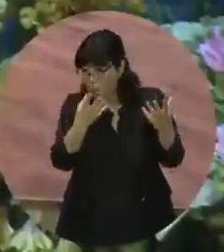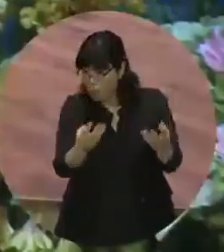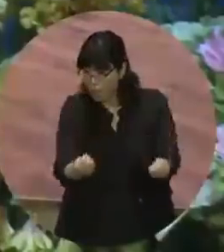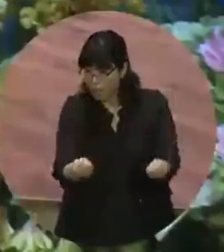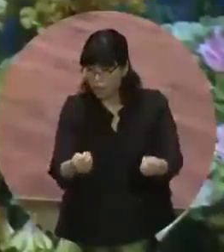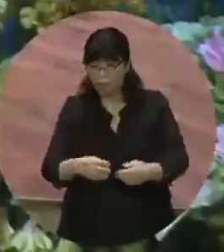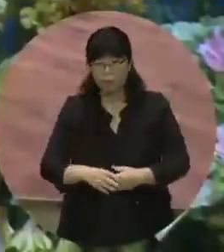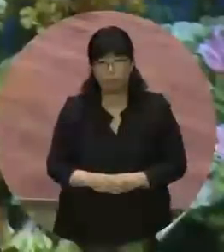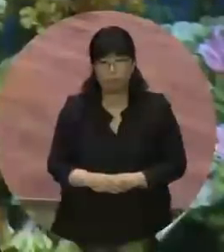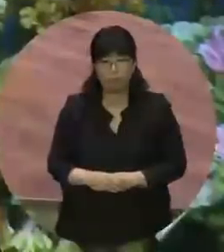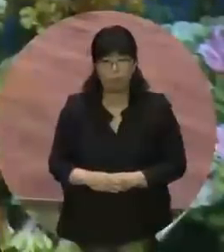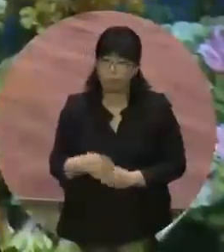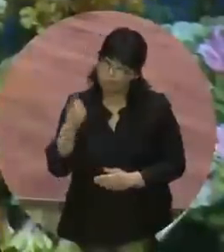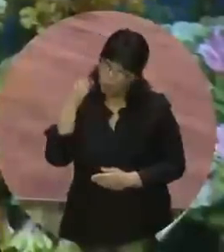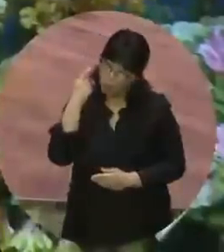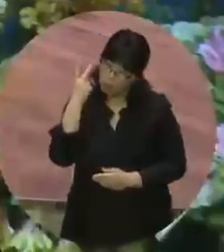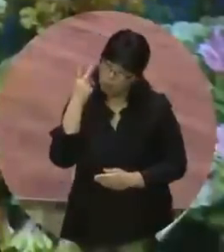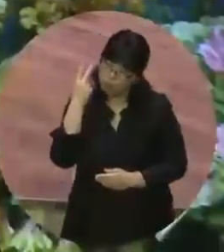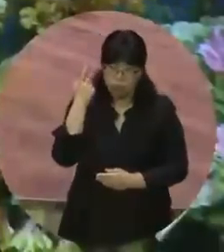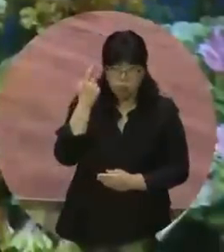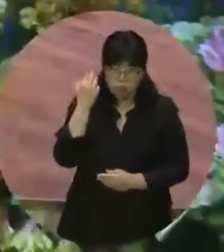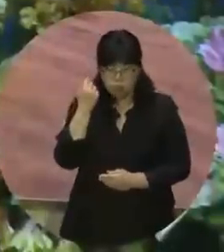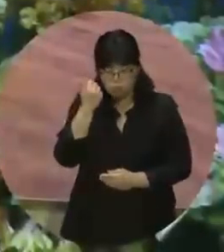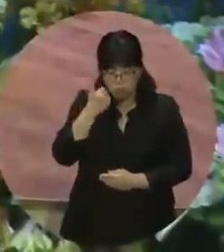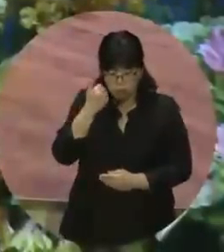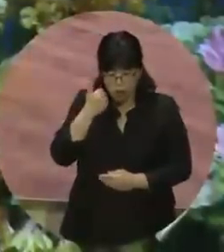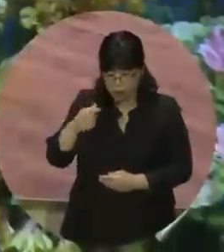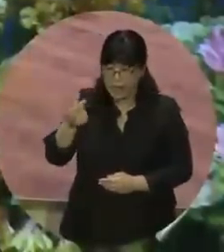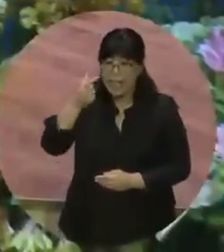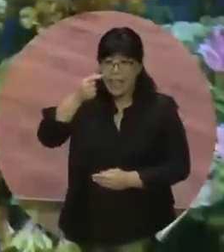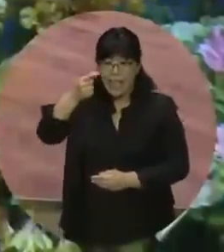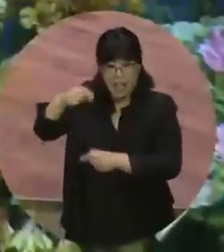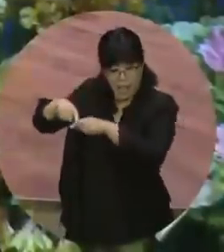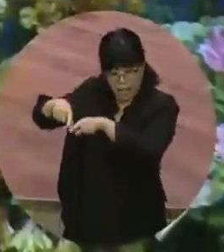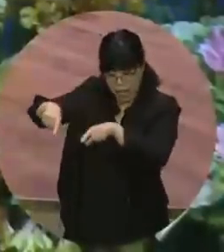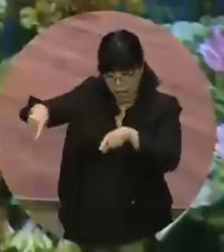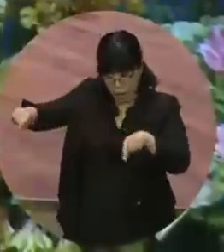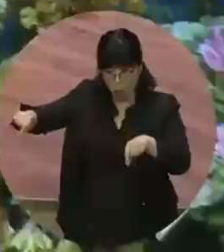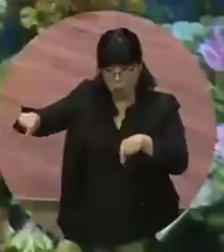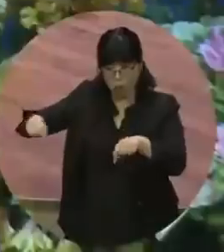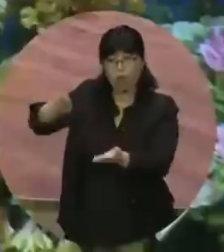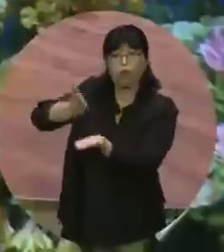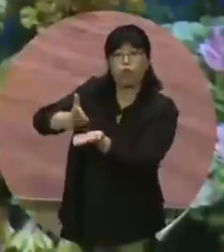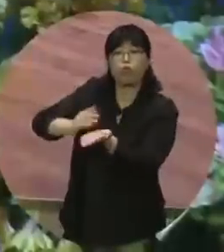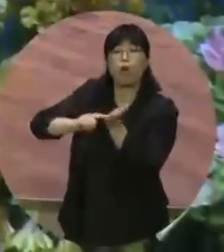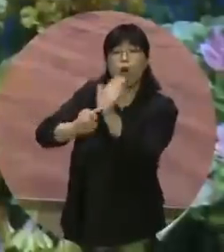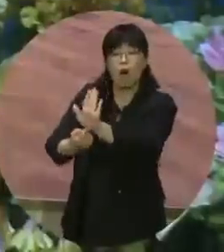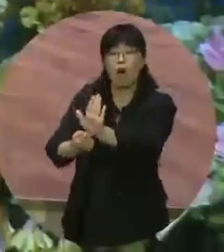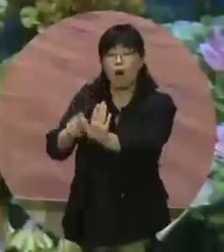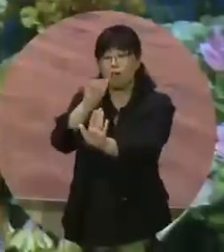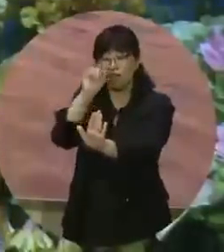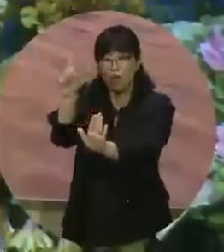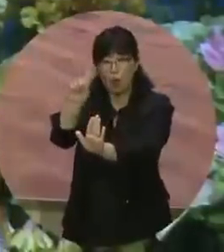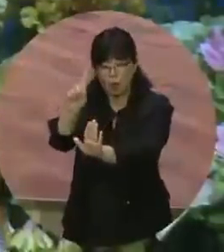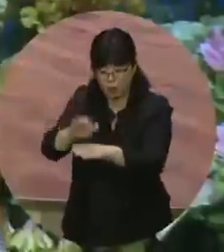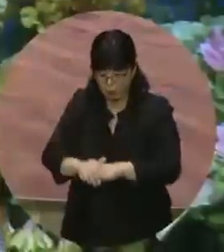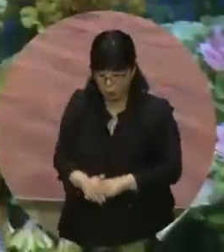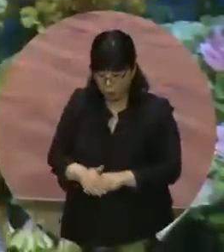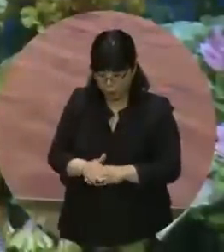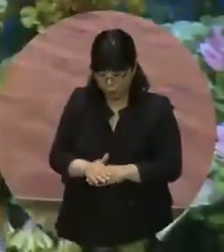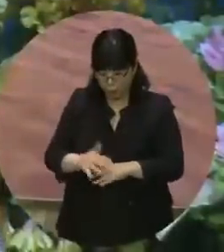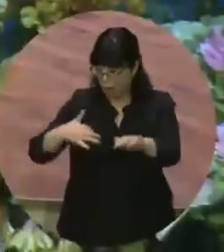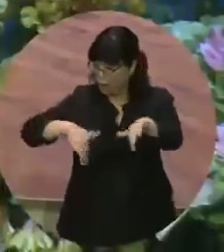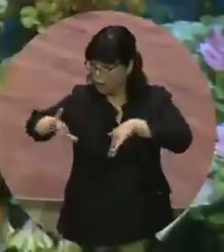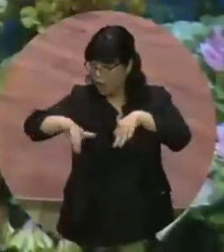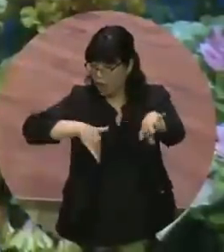그 초등학생 그 아이들 학교 스쿨버스 기다리는데 그냥 무차별로 찔러가지고 얼마나 아이들을 많이 그 다치고